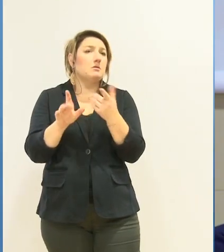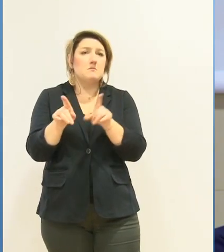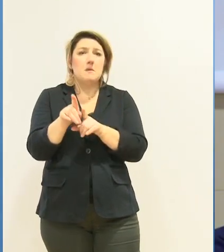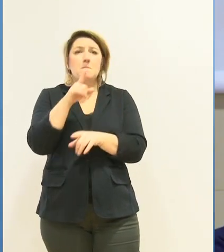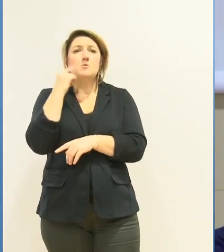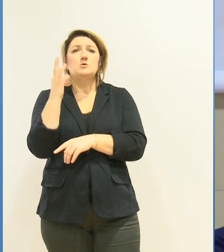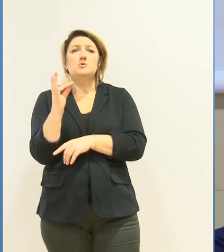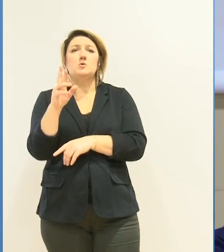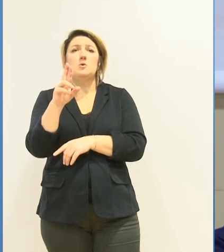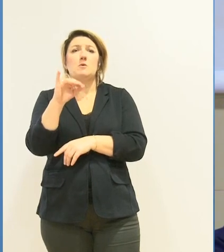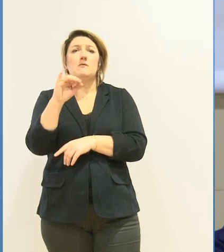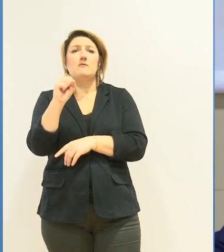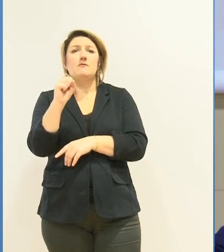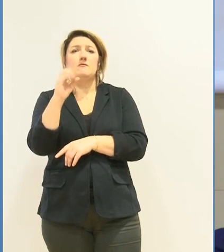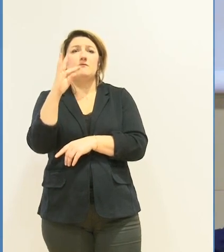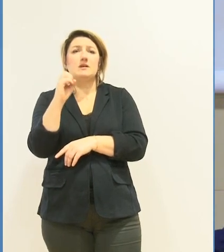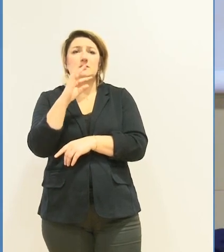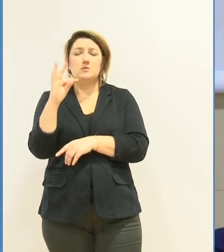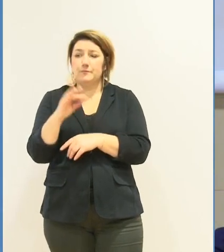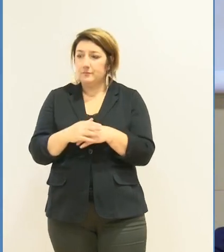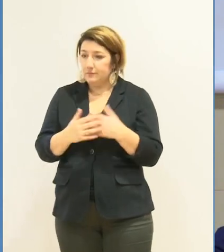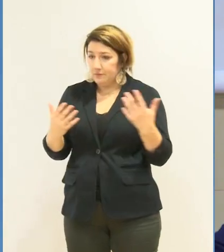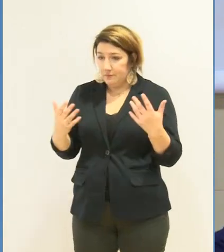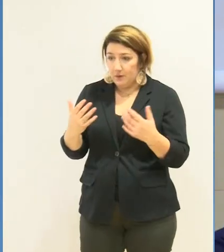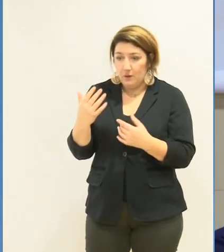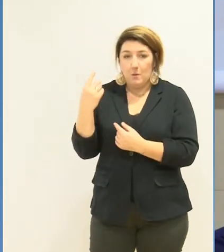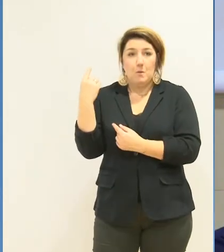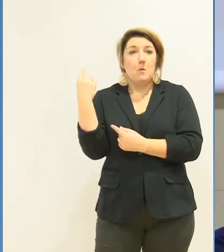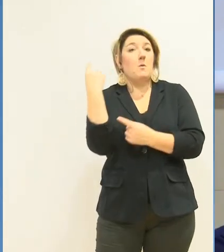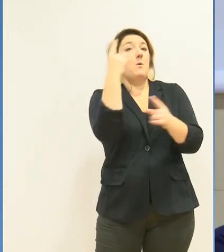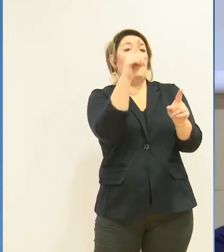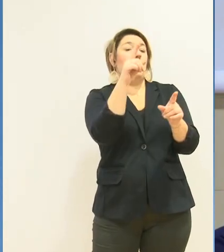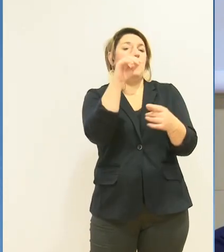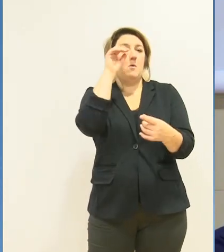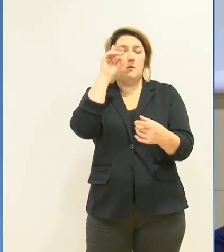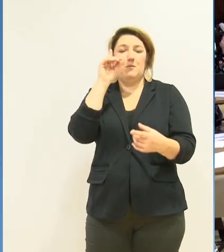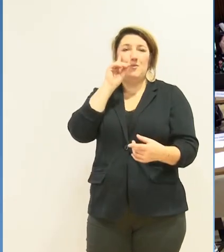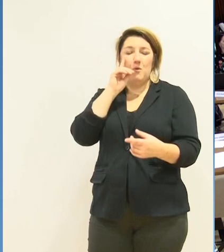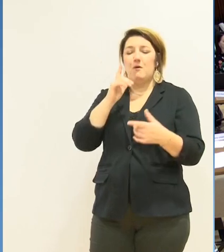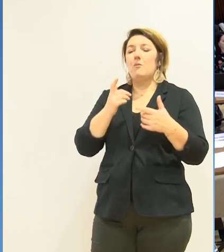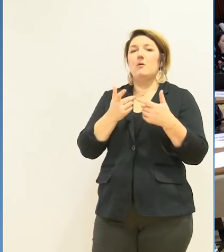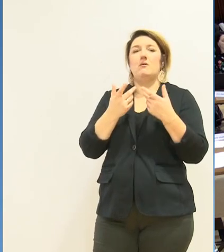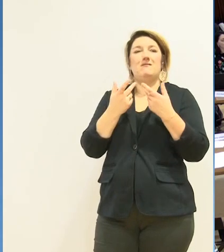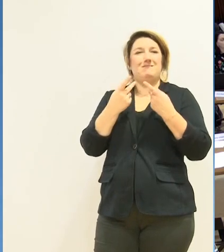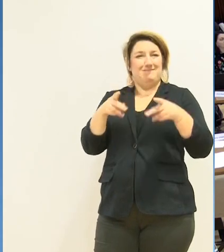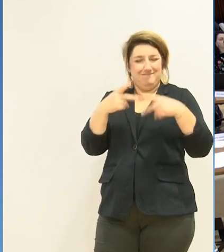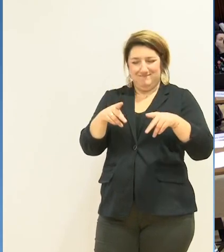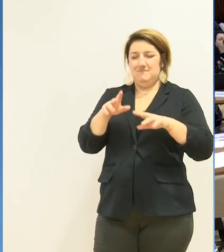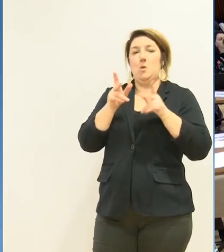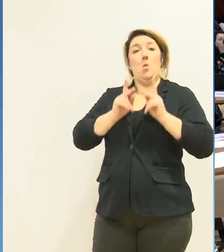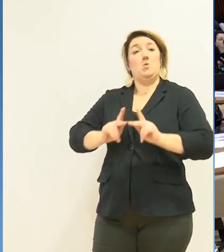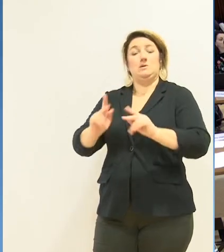fristot il est question d'un recours contre un une autorisation de construire et le principe